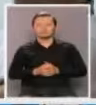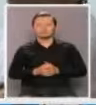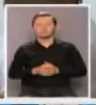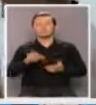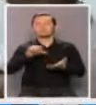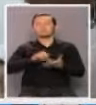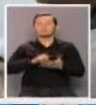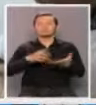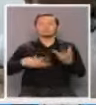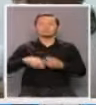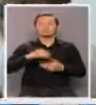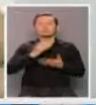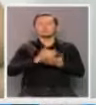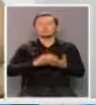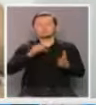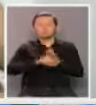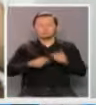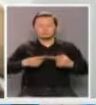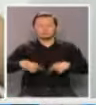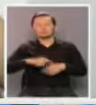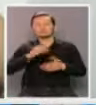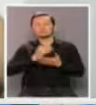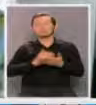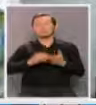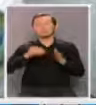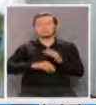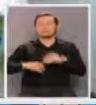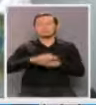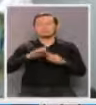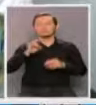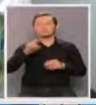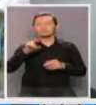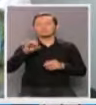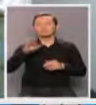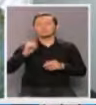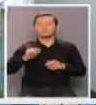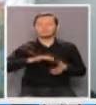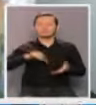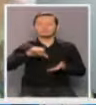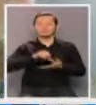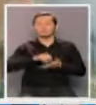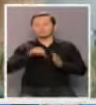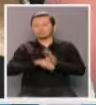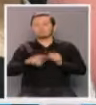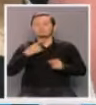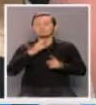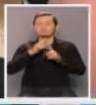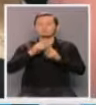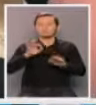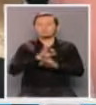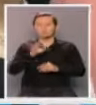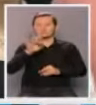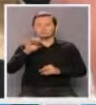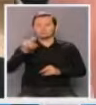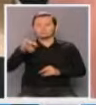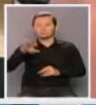Участники фестиваля должны исполнить около 10 песен Розы Рымбаевой, вошедших в Золотой фонд отечественной музыки. Голоса исполнителей оценила Роза